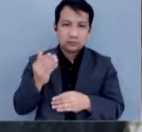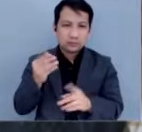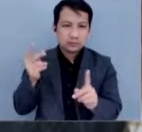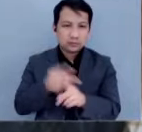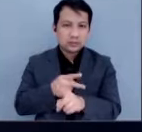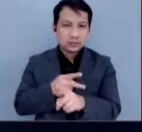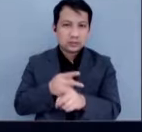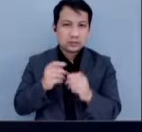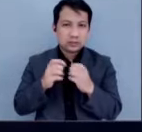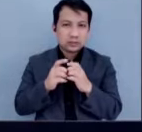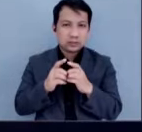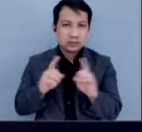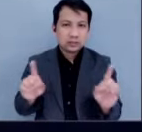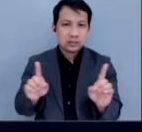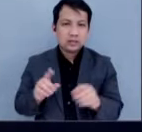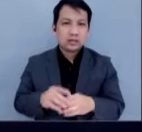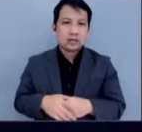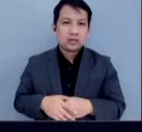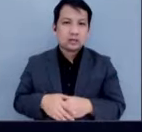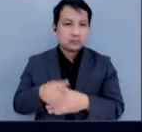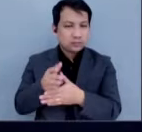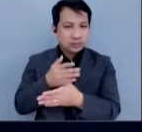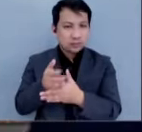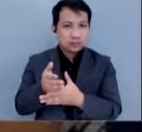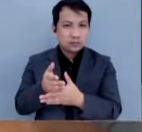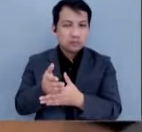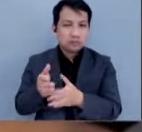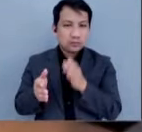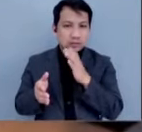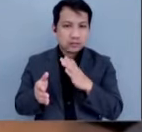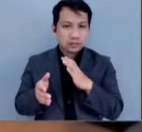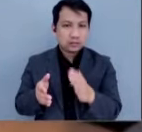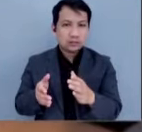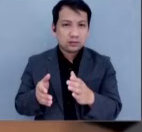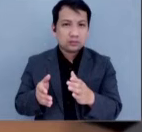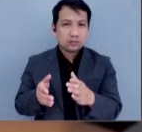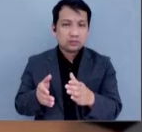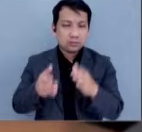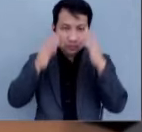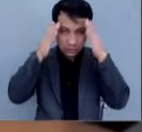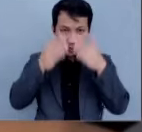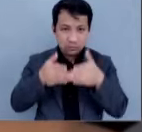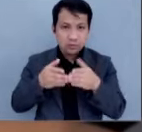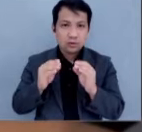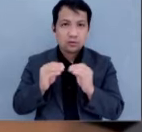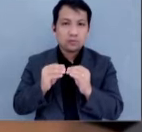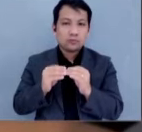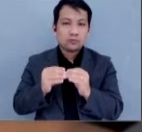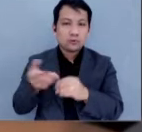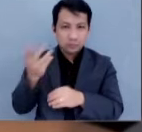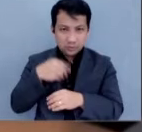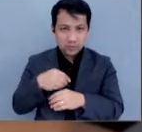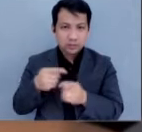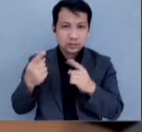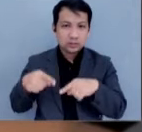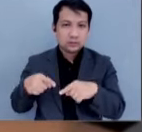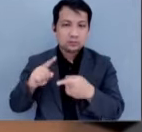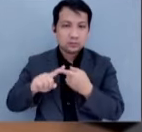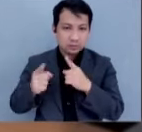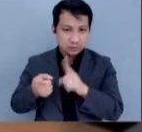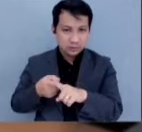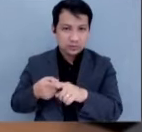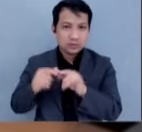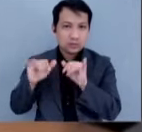breakup. Share pa ng A Very Good Girl star, mas nag-focus na lang siya sa brighter side kasama ang mga taong nag-stay sa tabi